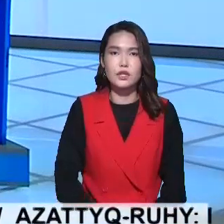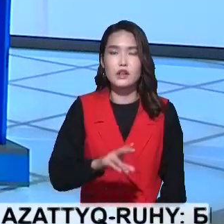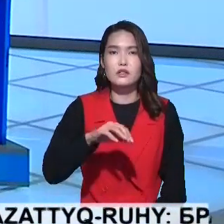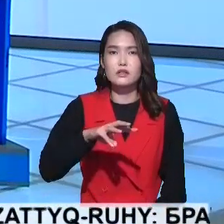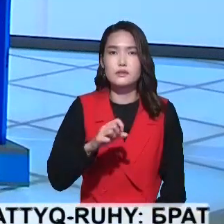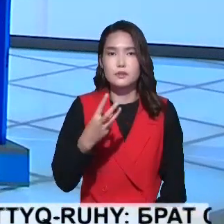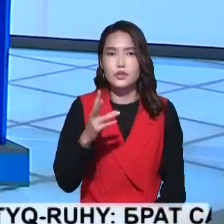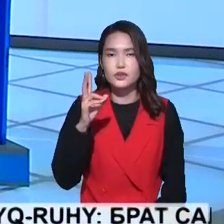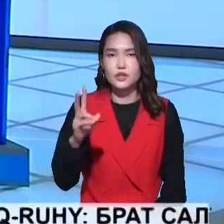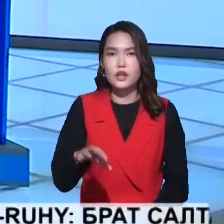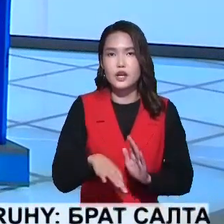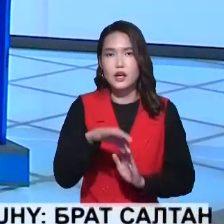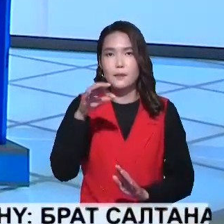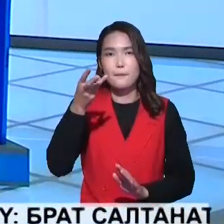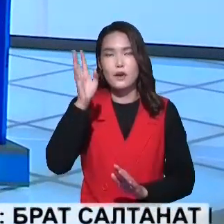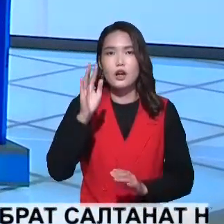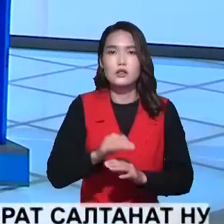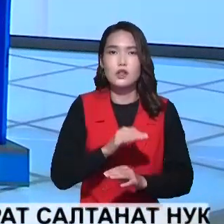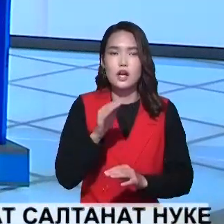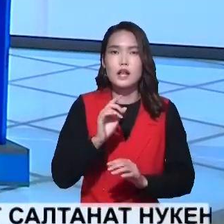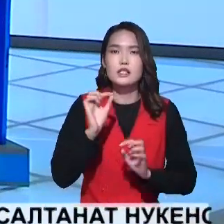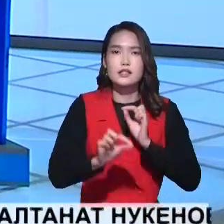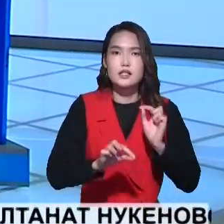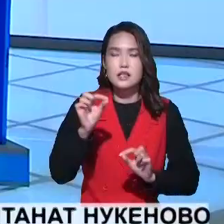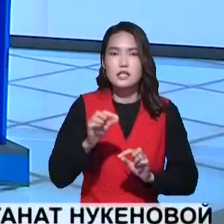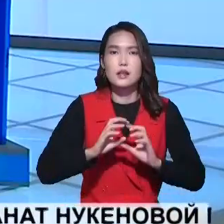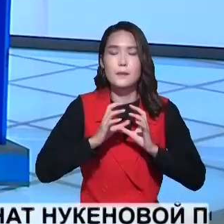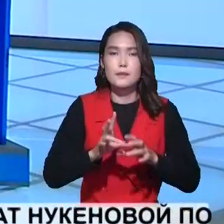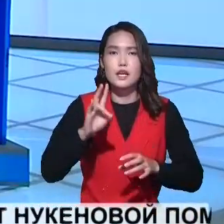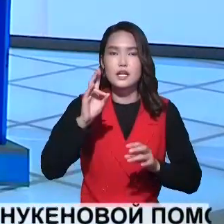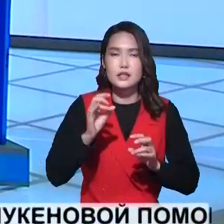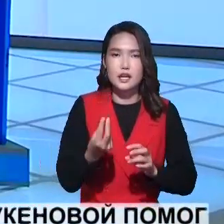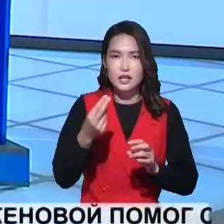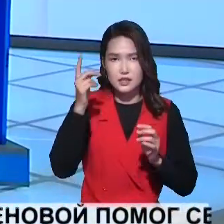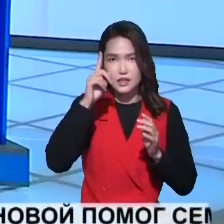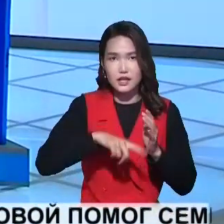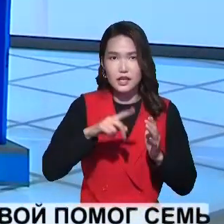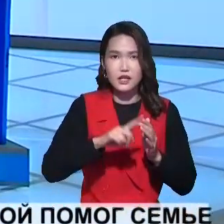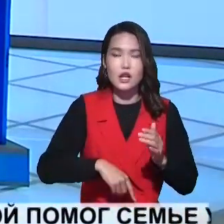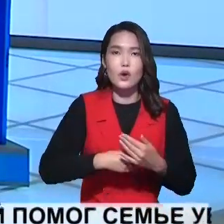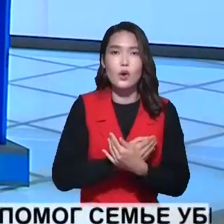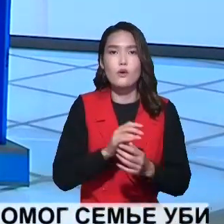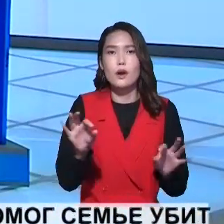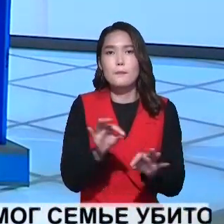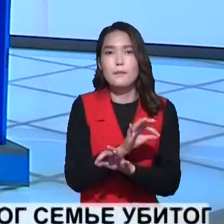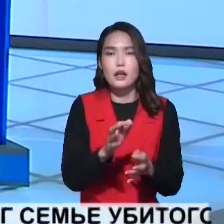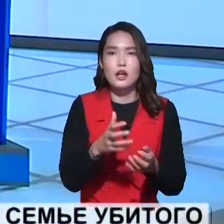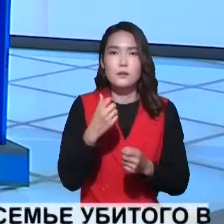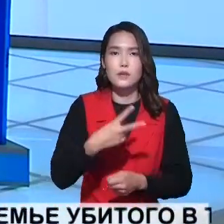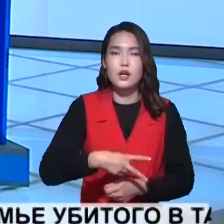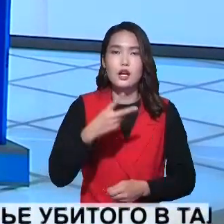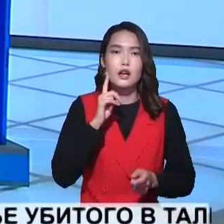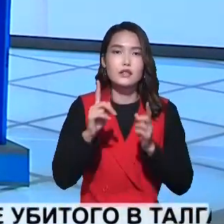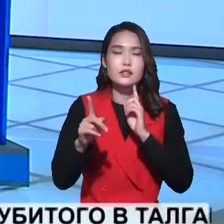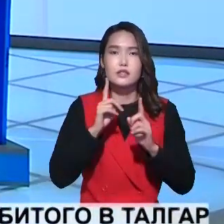Димаш Кудайберген избран послом доброй воли съезда лидеров мировых и традиционных религий. Новый статус певец обрел в ходе 22-го